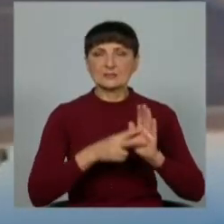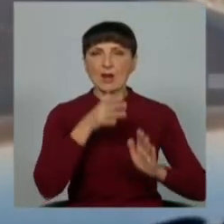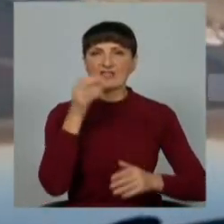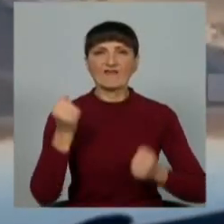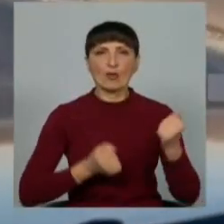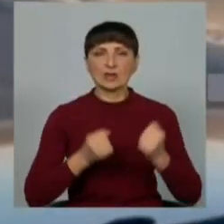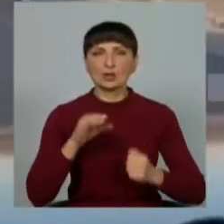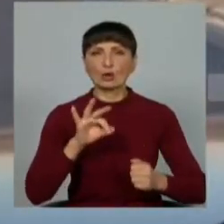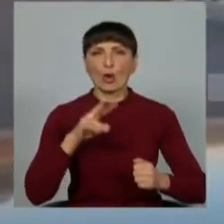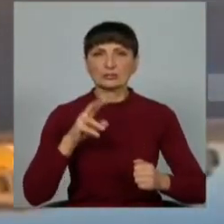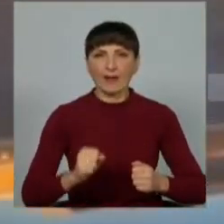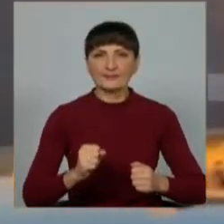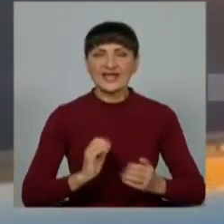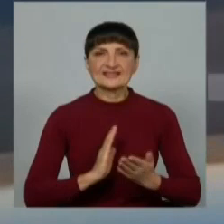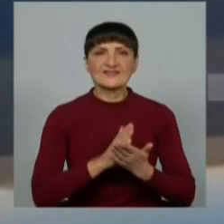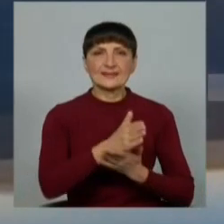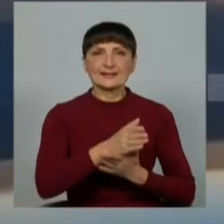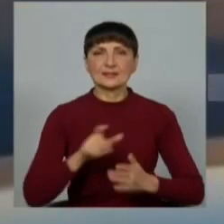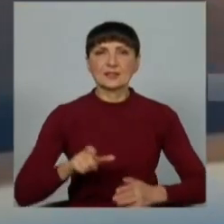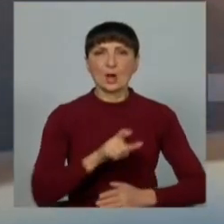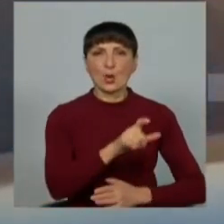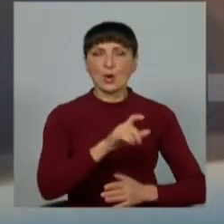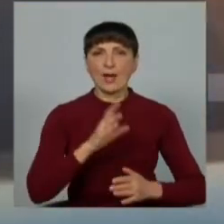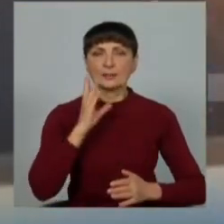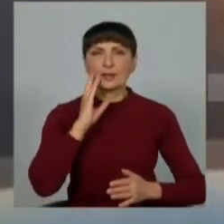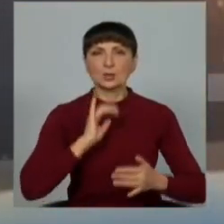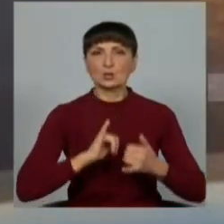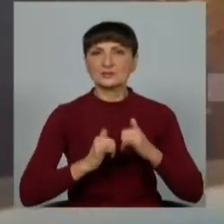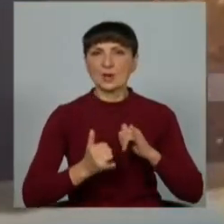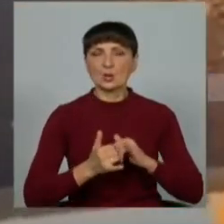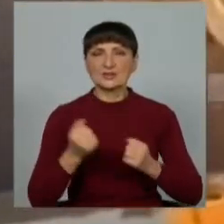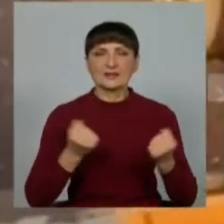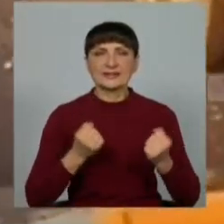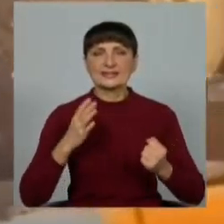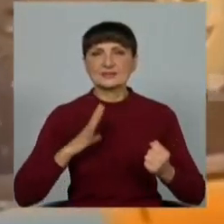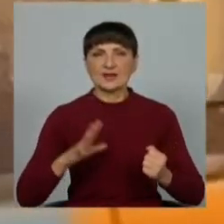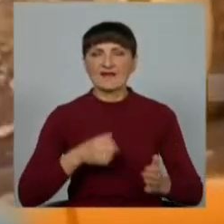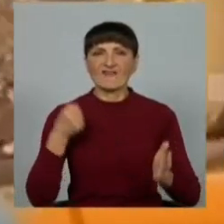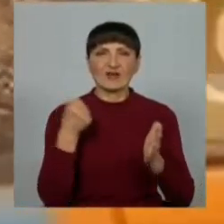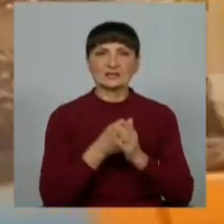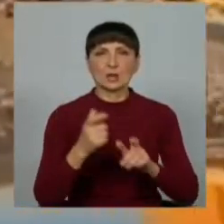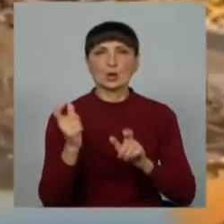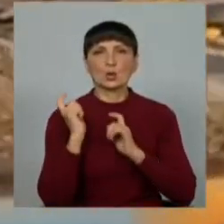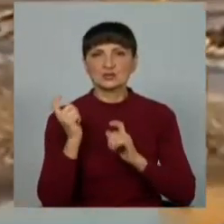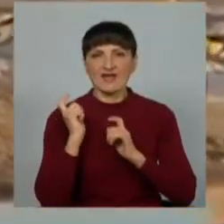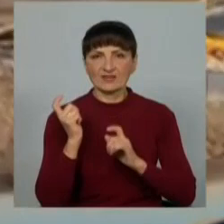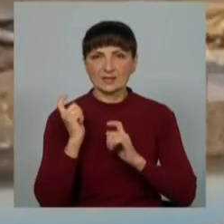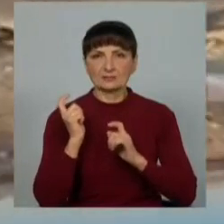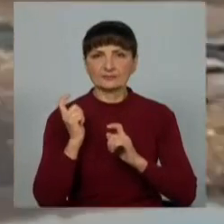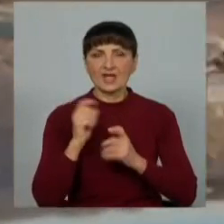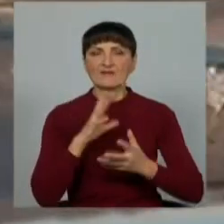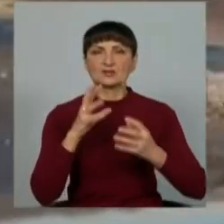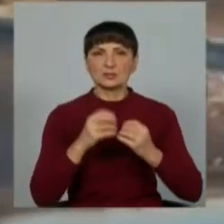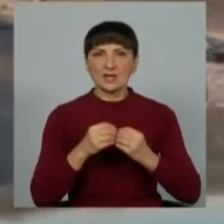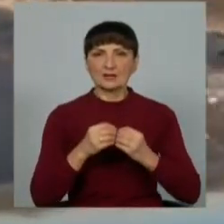toyota camry двигаясь по автотрассе алматы виски men не справился с управлением и врезался в грузовик марки shacman в